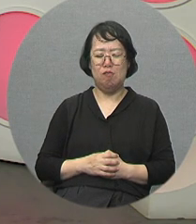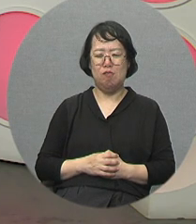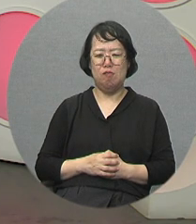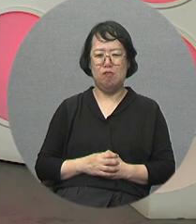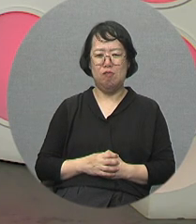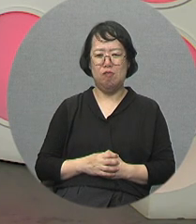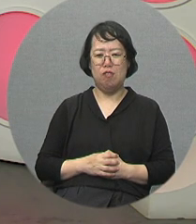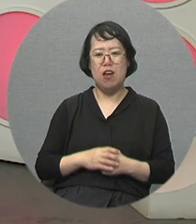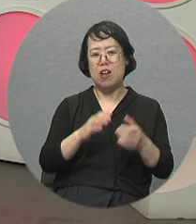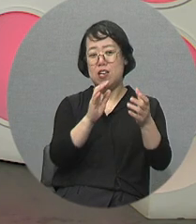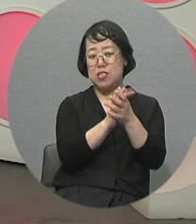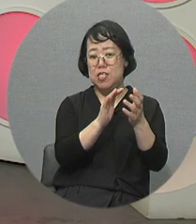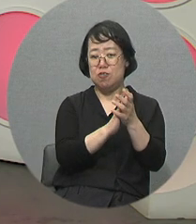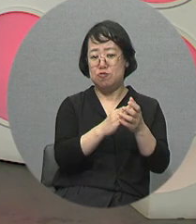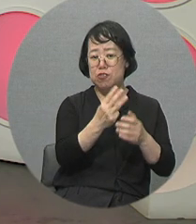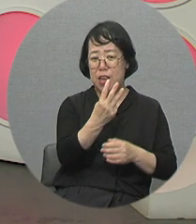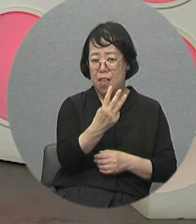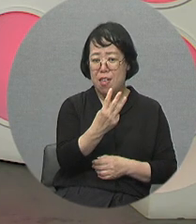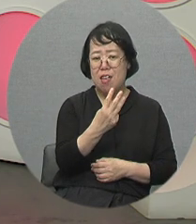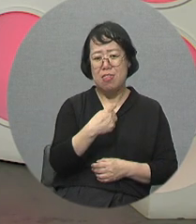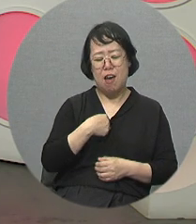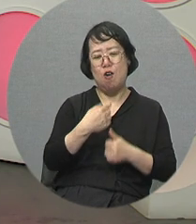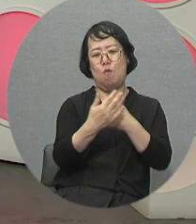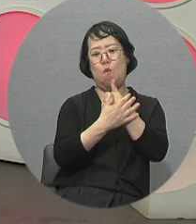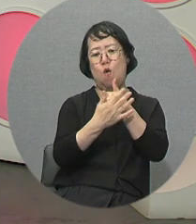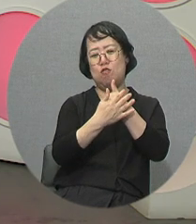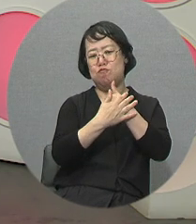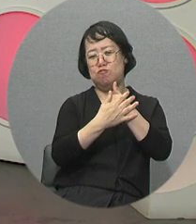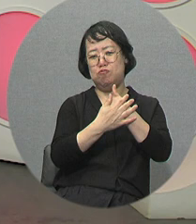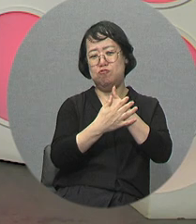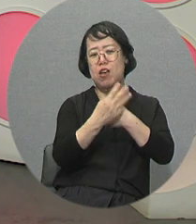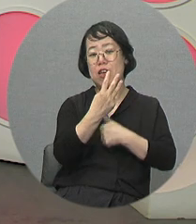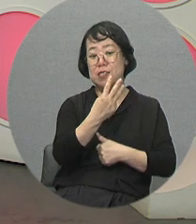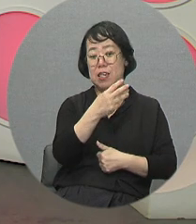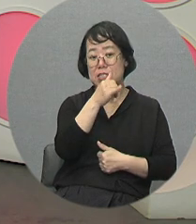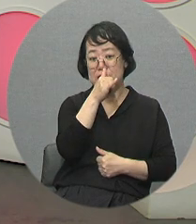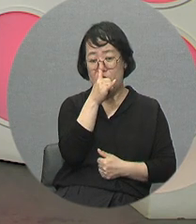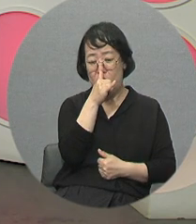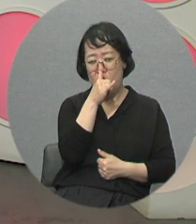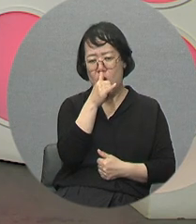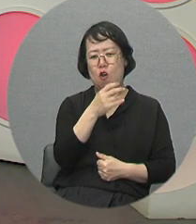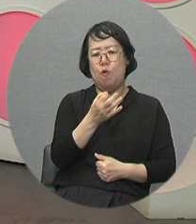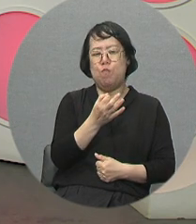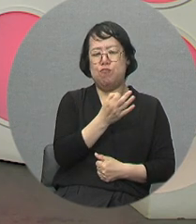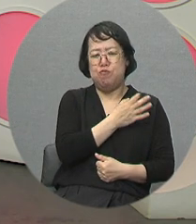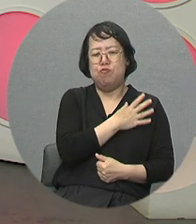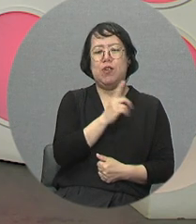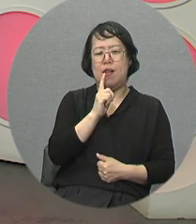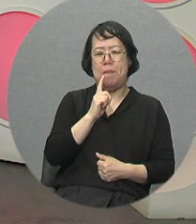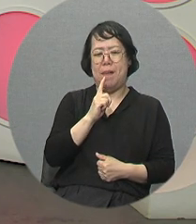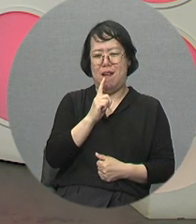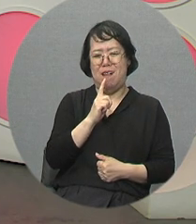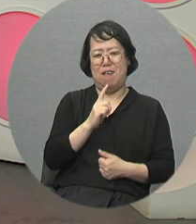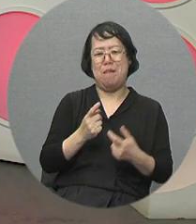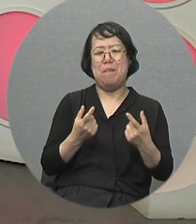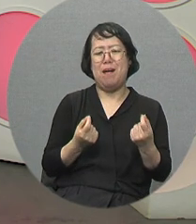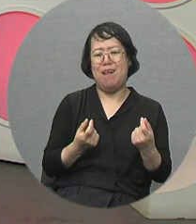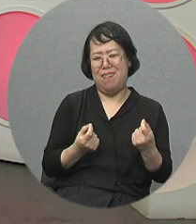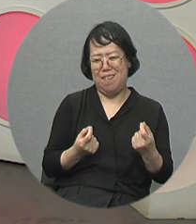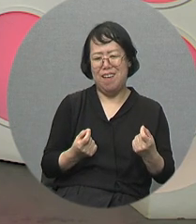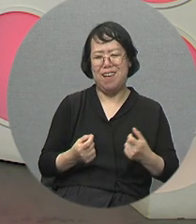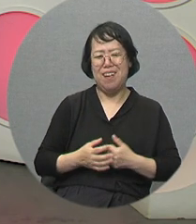않죠. 아마 이분이 잘 돼서 그 이상의 어떤 꼭 물질적인 것이